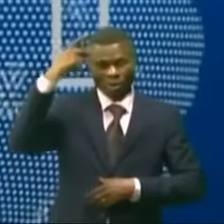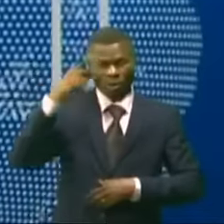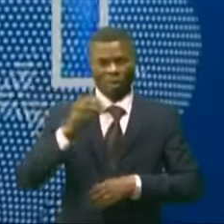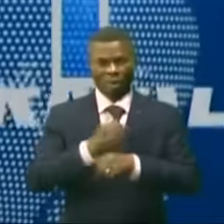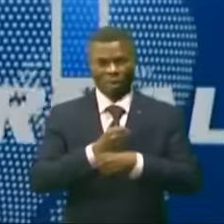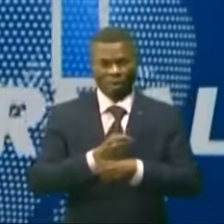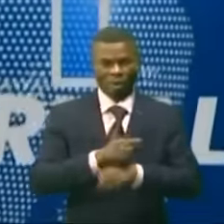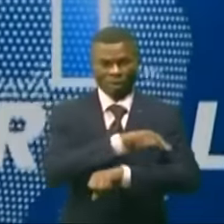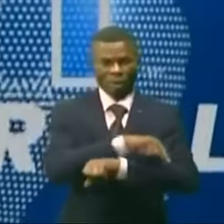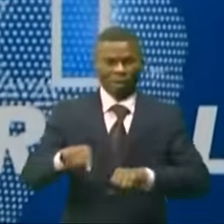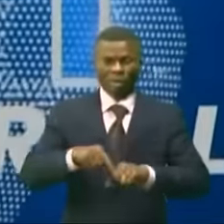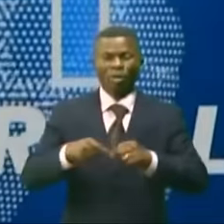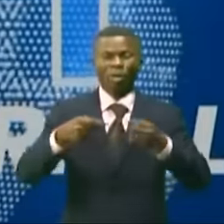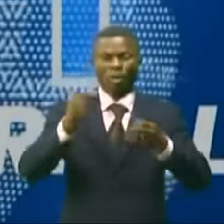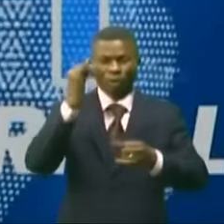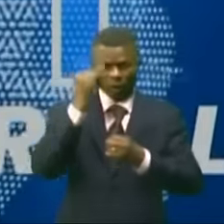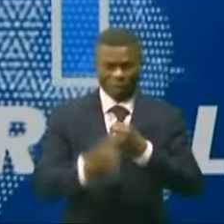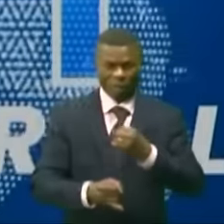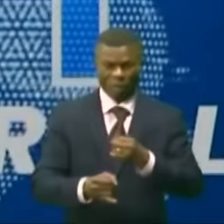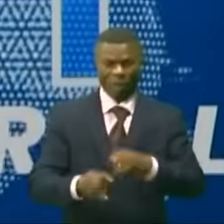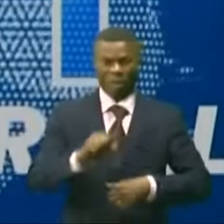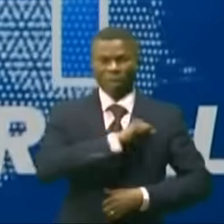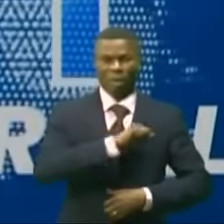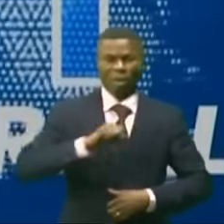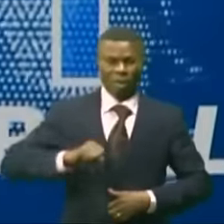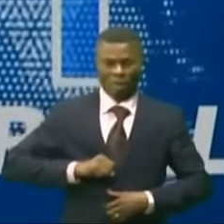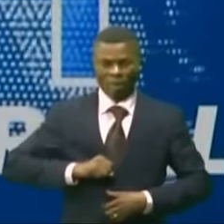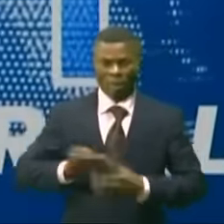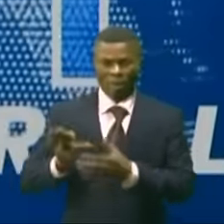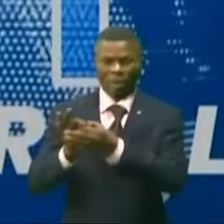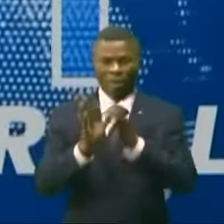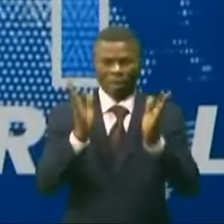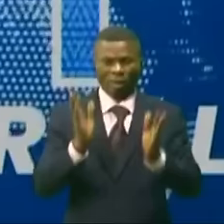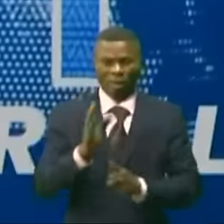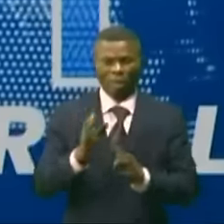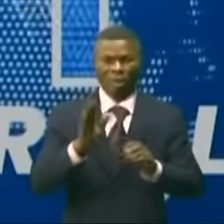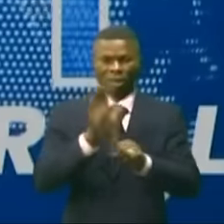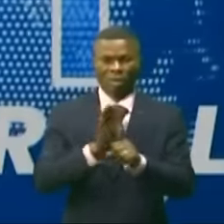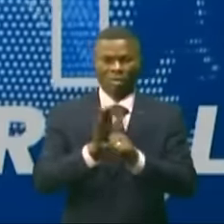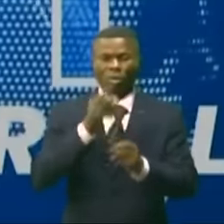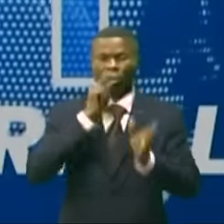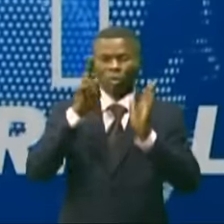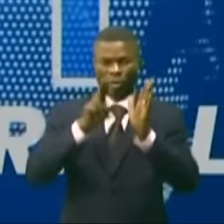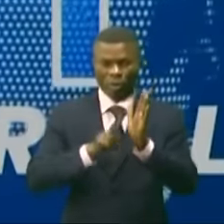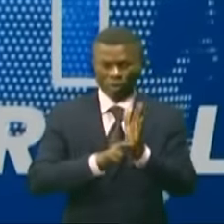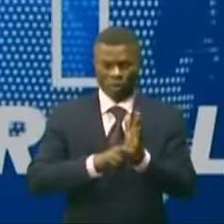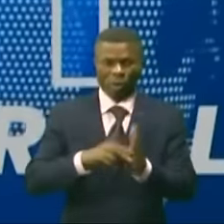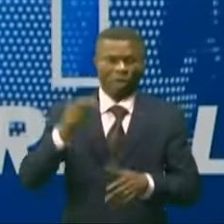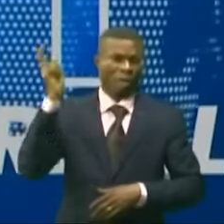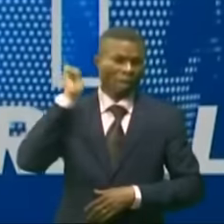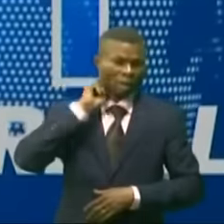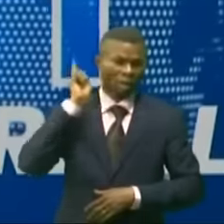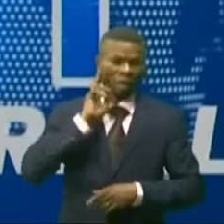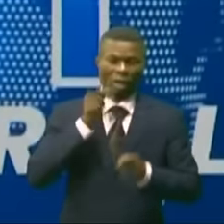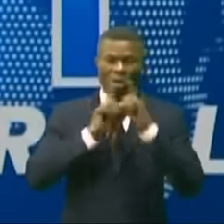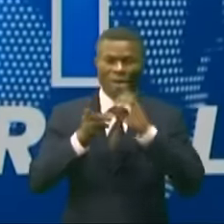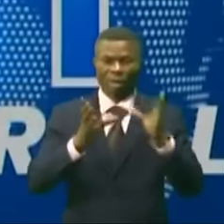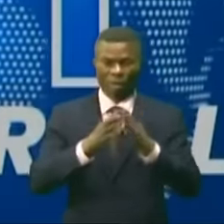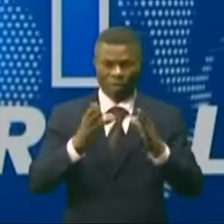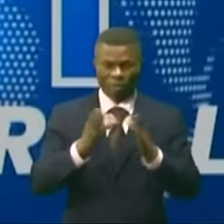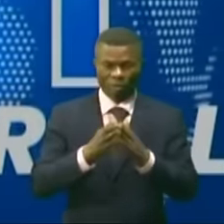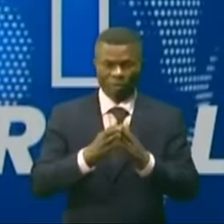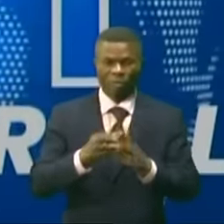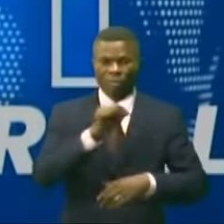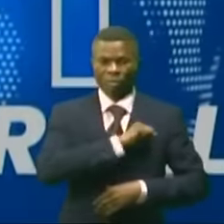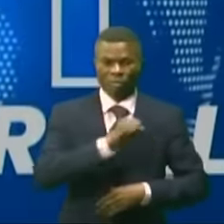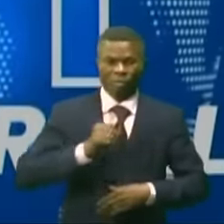place du bureau définitif du Sénat le coordonnateur de la majorité parlementaire Augustin Kabuya a échangé avec les